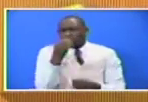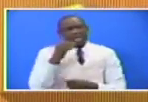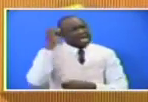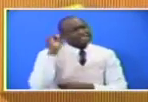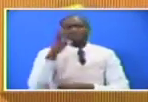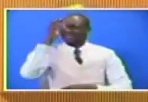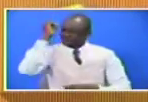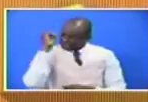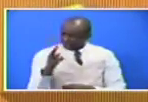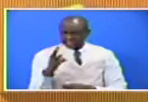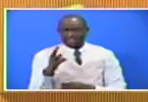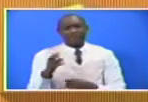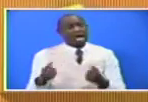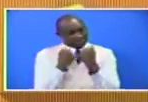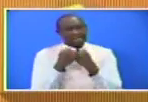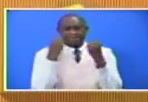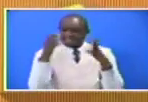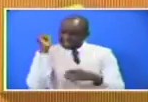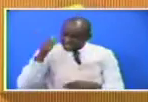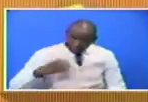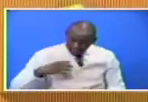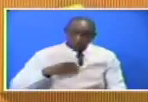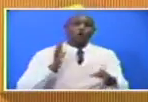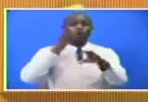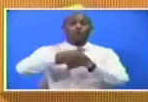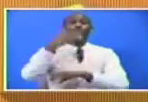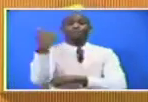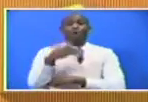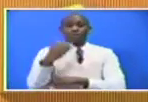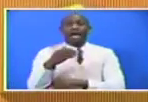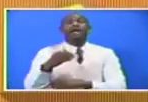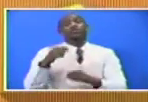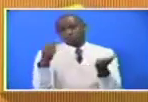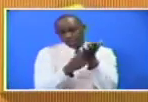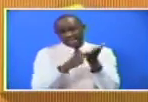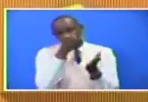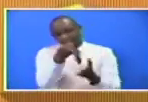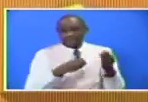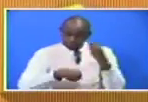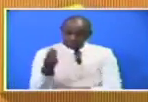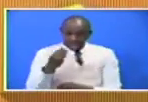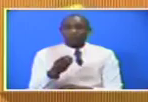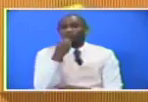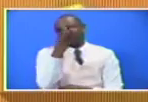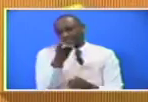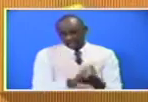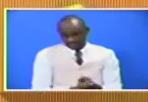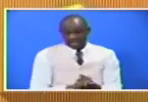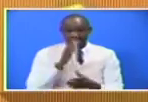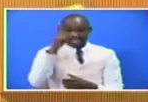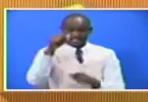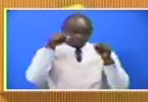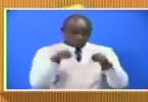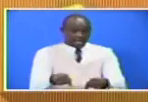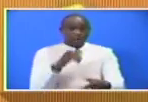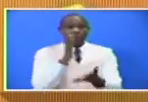vyakula nchini imewalazimisha baadhi ya Wakenya kaunti ya Busia kuvuka mpaka hadi nchini Uganda kununua bidhaa za vyakula. KTN leo imebaini